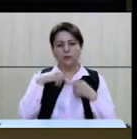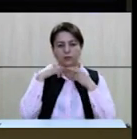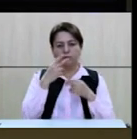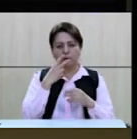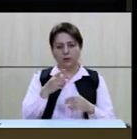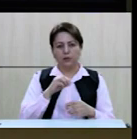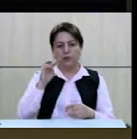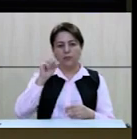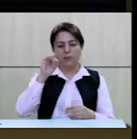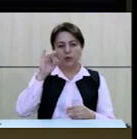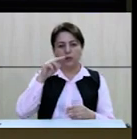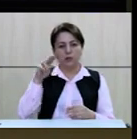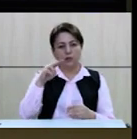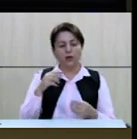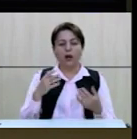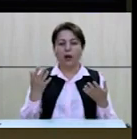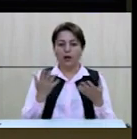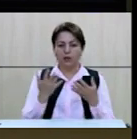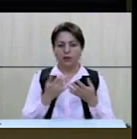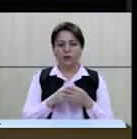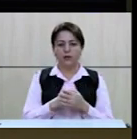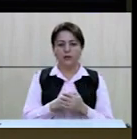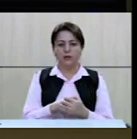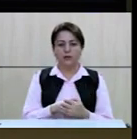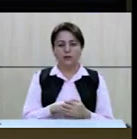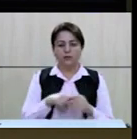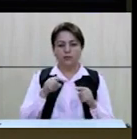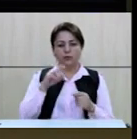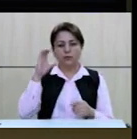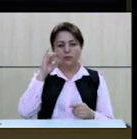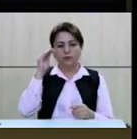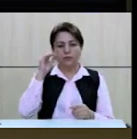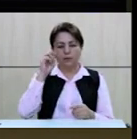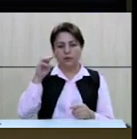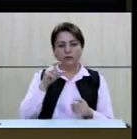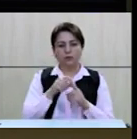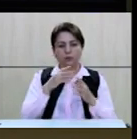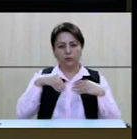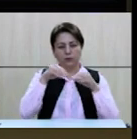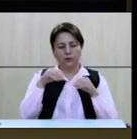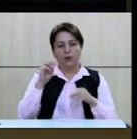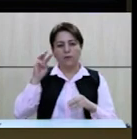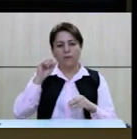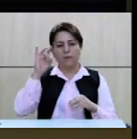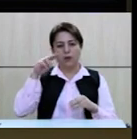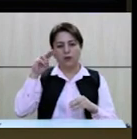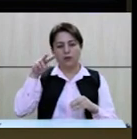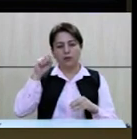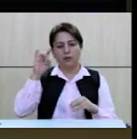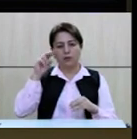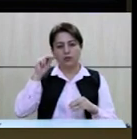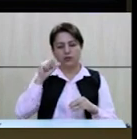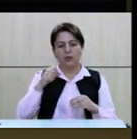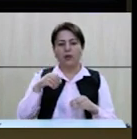bering. Mard qanday? Demak, bu sifat so'z turkumi. Mardlarcha ravish so'z